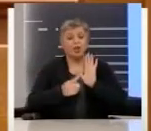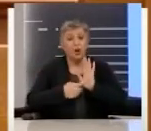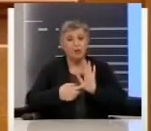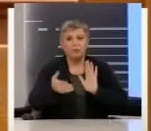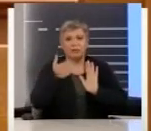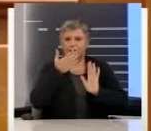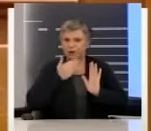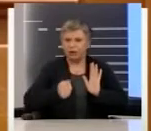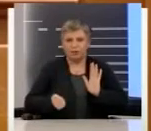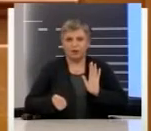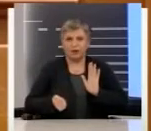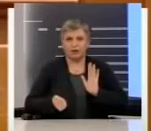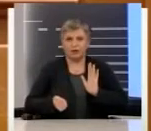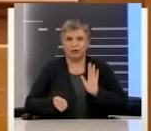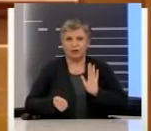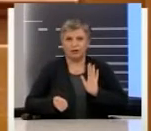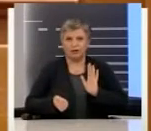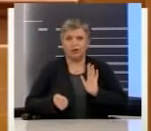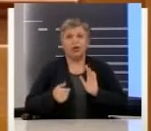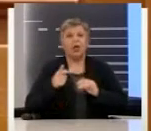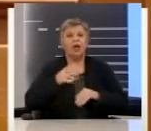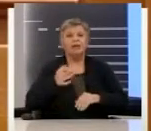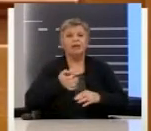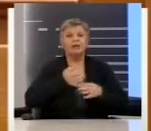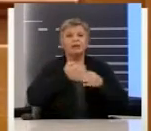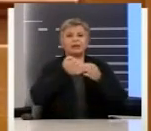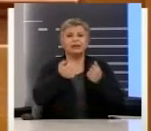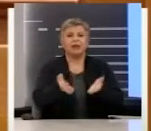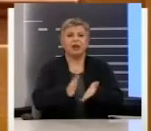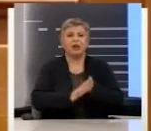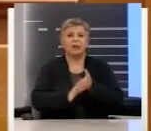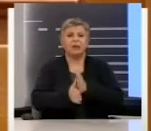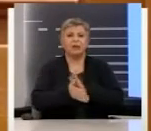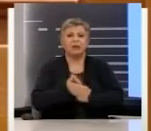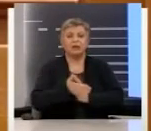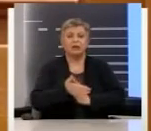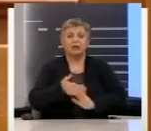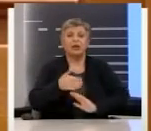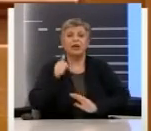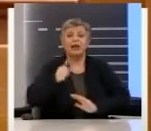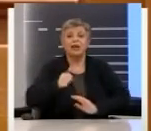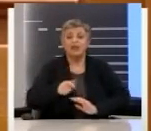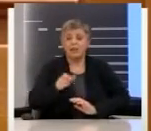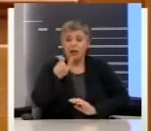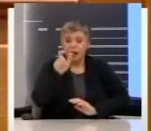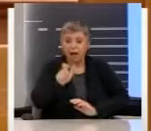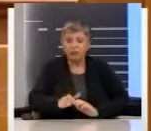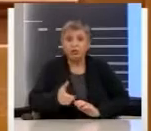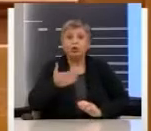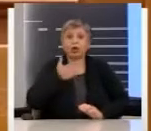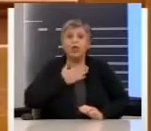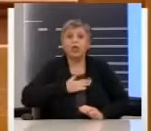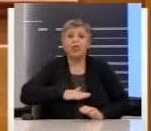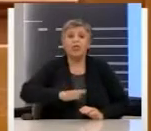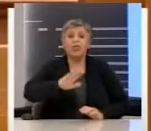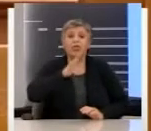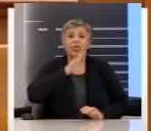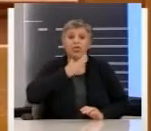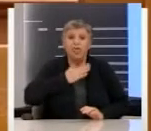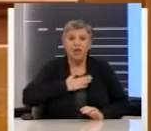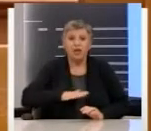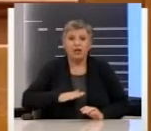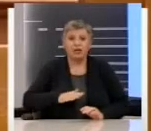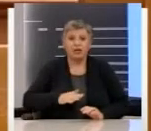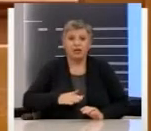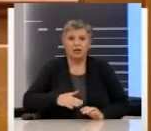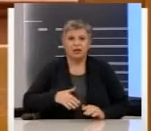τίποτα. Και ερχόμαστε και λέμε λέει δηλώσεις της βούλησης. Μα η βούληση σε αυτή την περίπτωση είναι